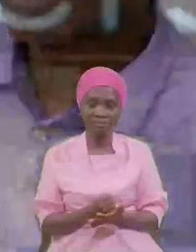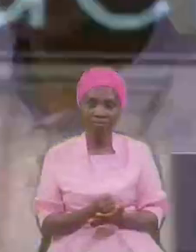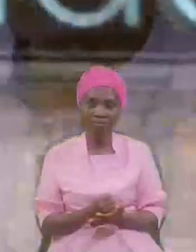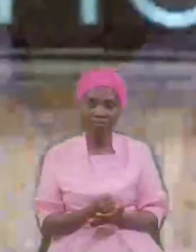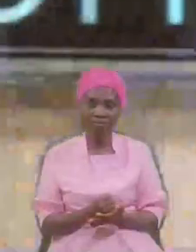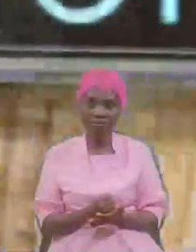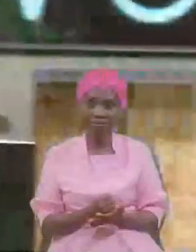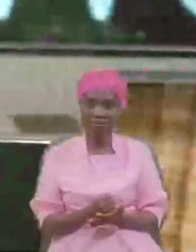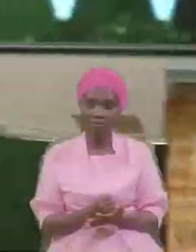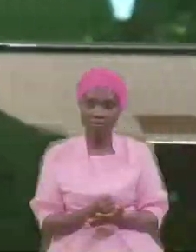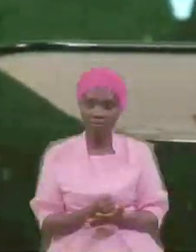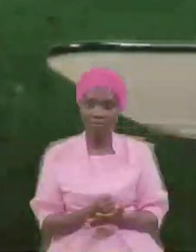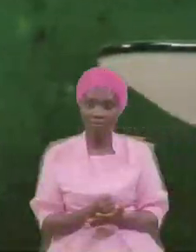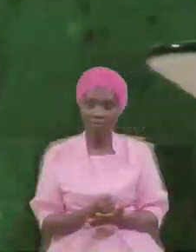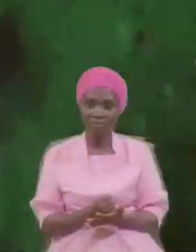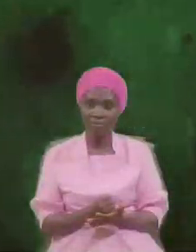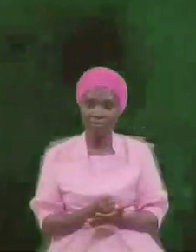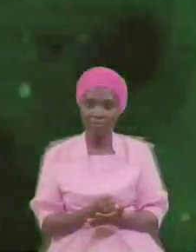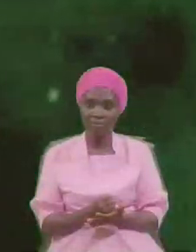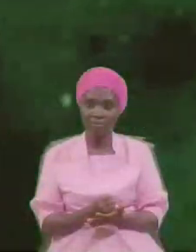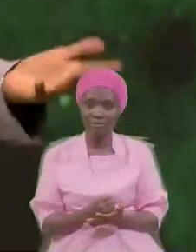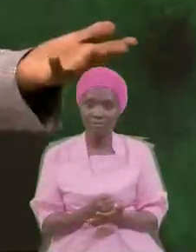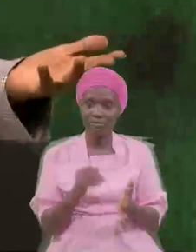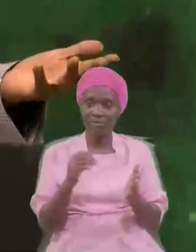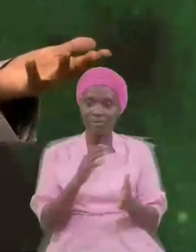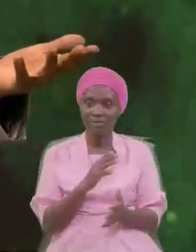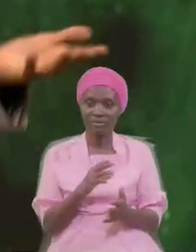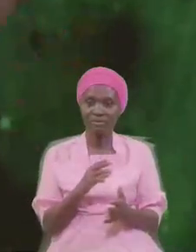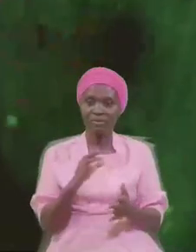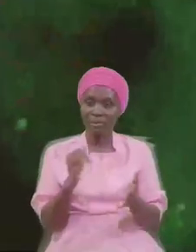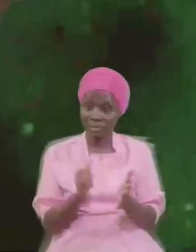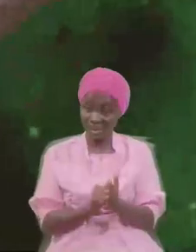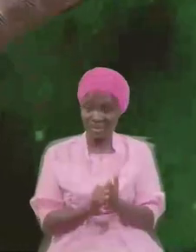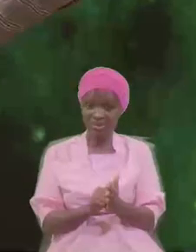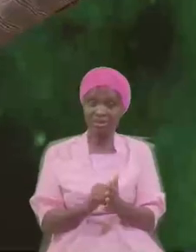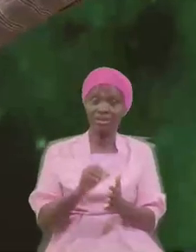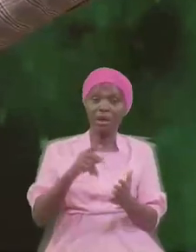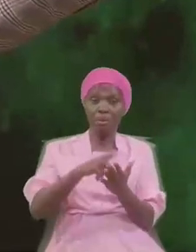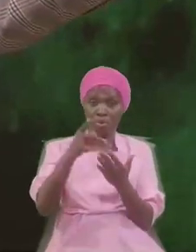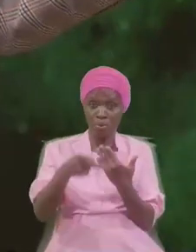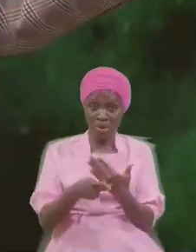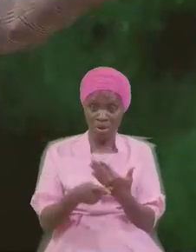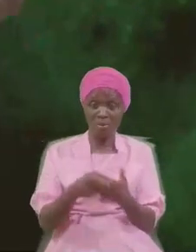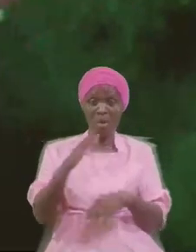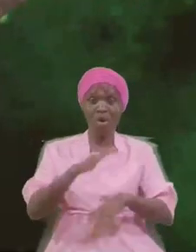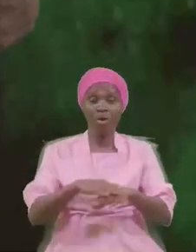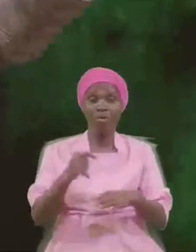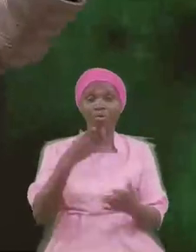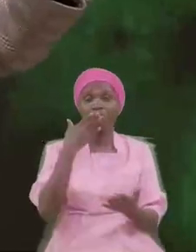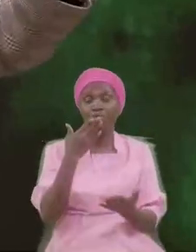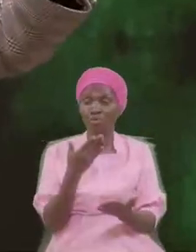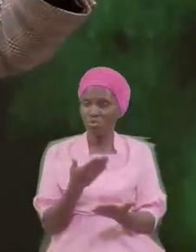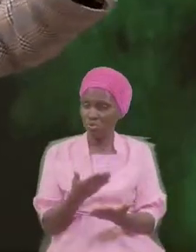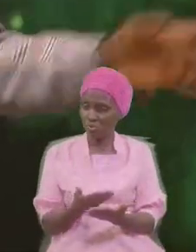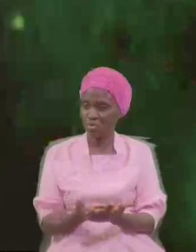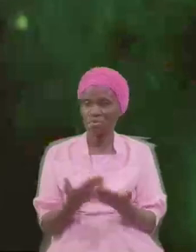Nous avons terminé la croisade là-bas. Sur une bonne note, les gens étaient ravis, très